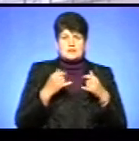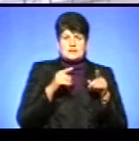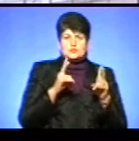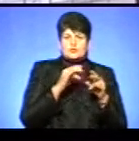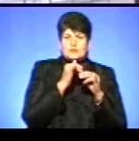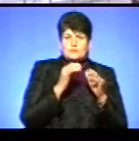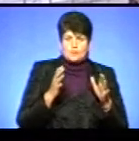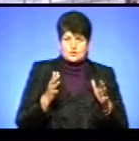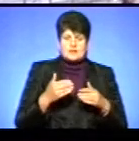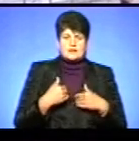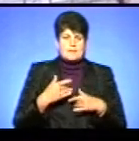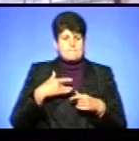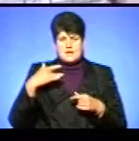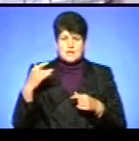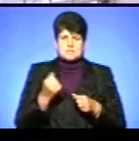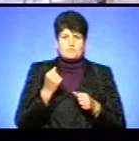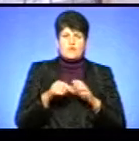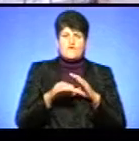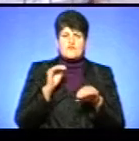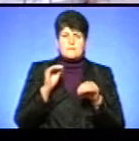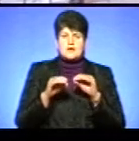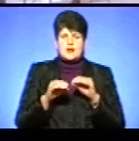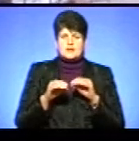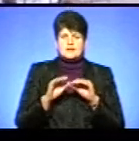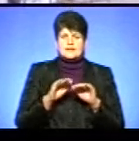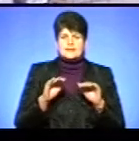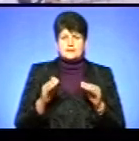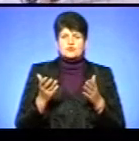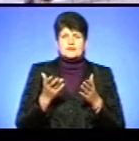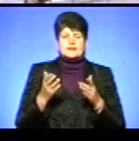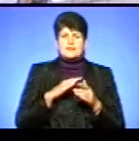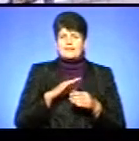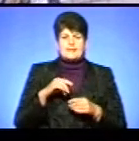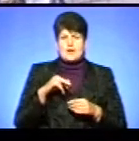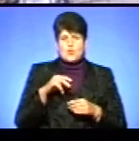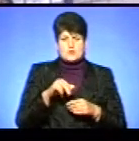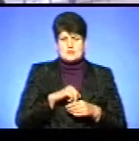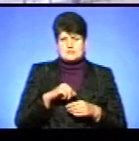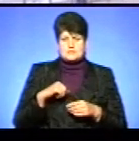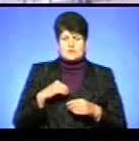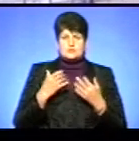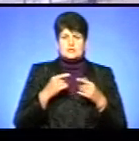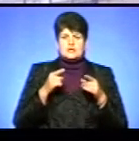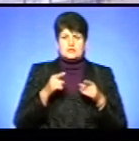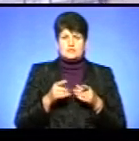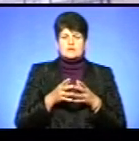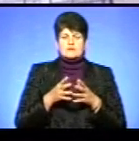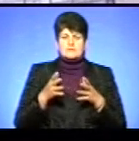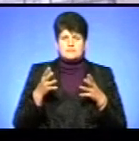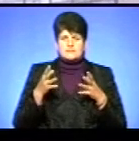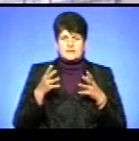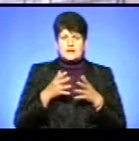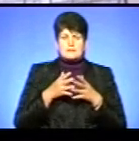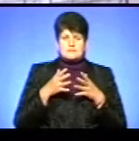може». Я принципово вибирала в першу хвилю діток, які не ходять самостійно, оскільки вони найбільшій мірі